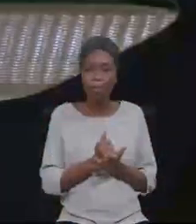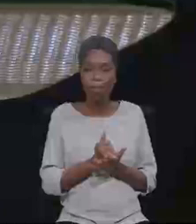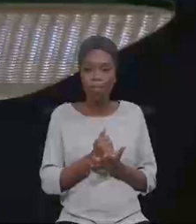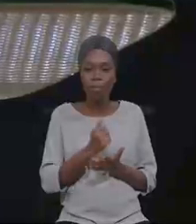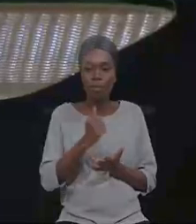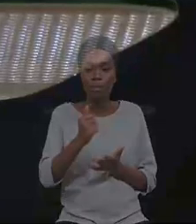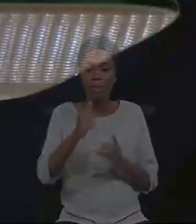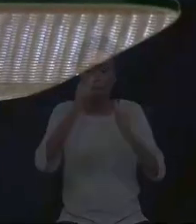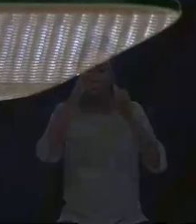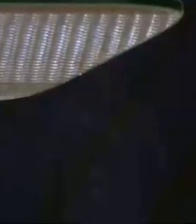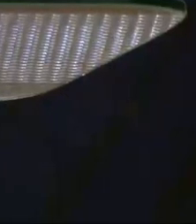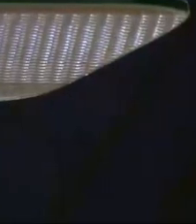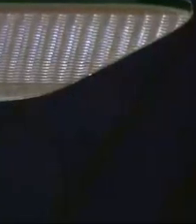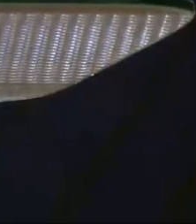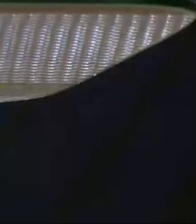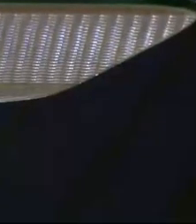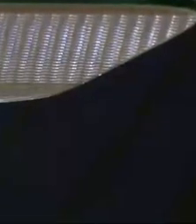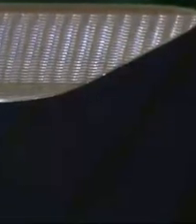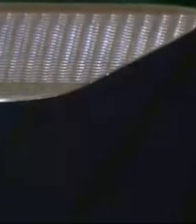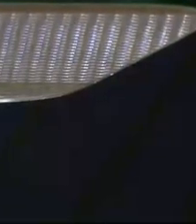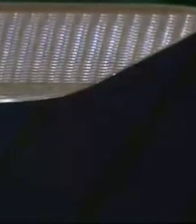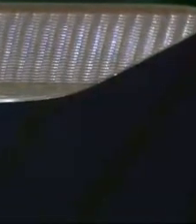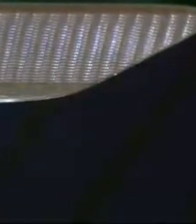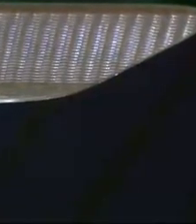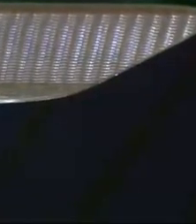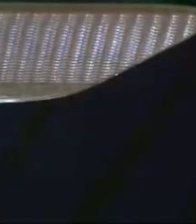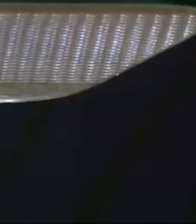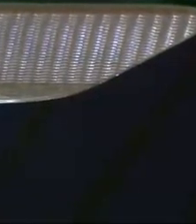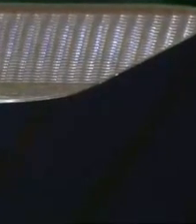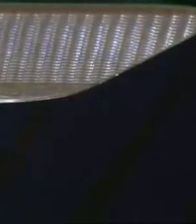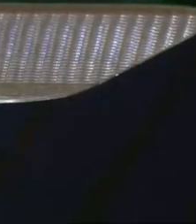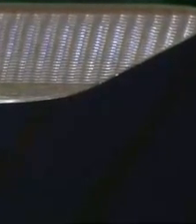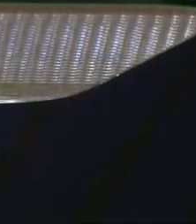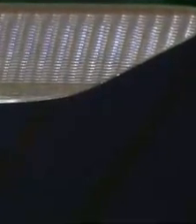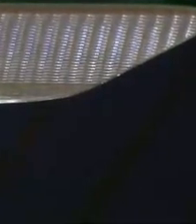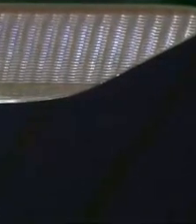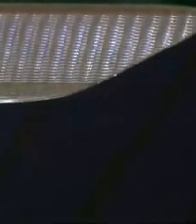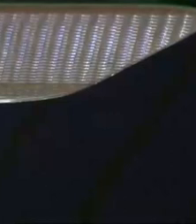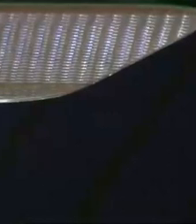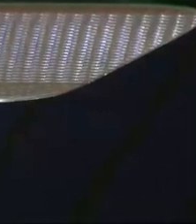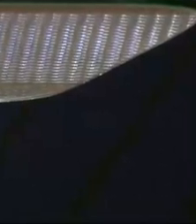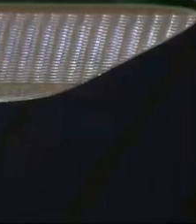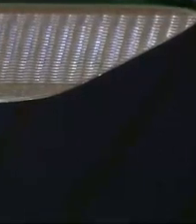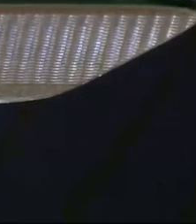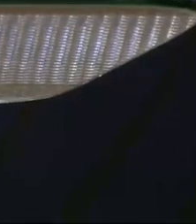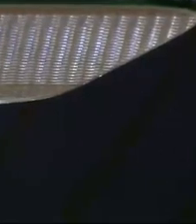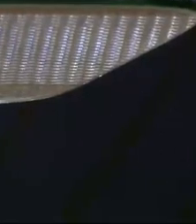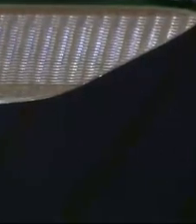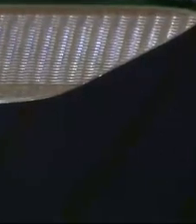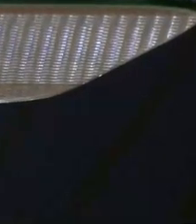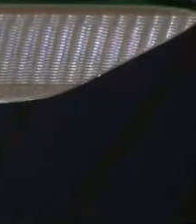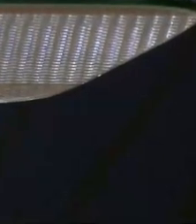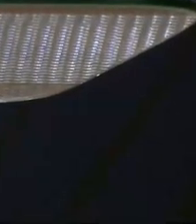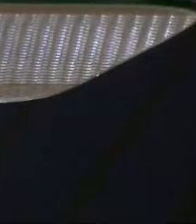Père, nous te disons merci pour l'étude de Bible de ce soir. Nous demandons, Seigneur, que tu permettes à ce que ton